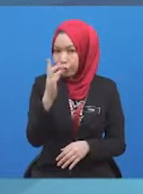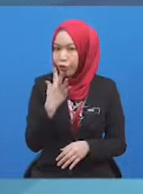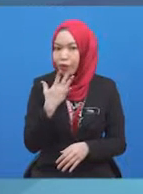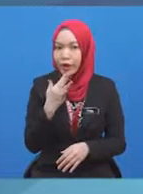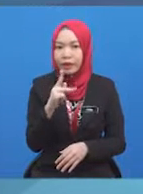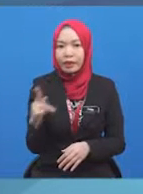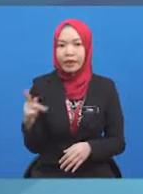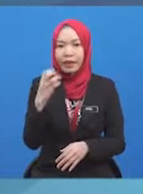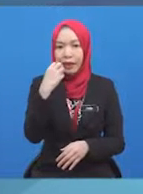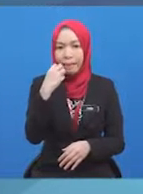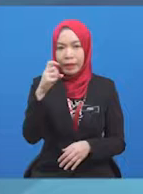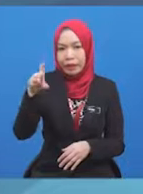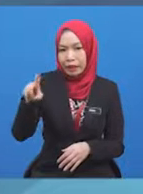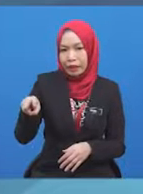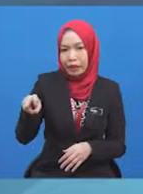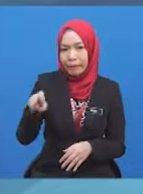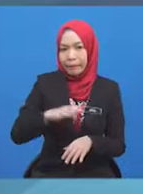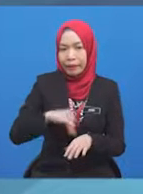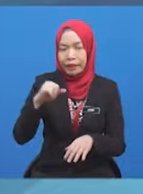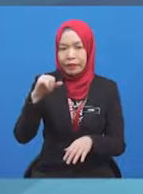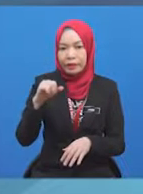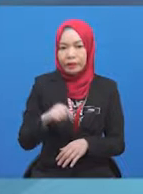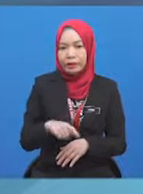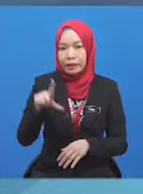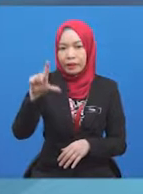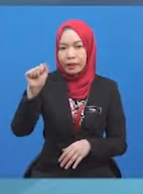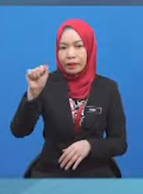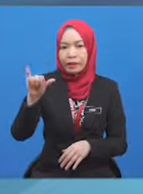apple, klik pada layer apple 1